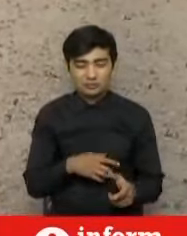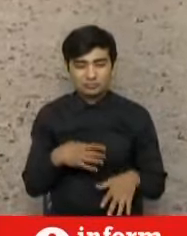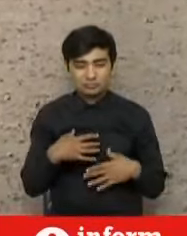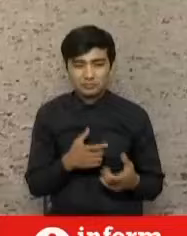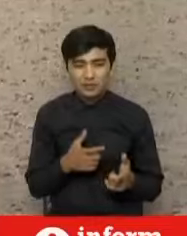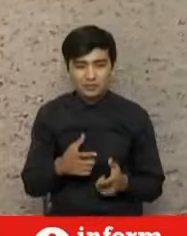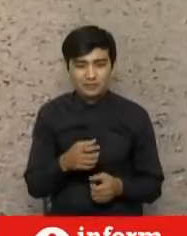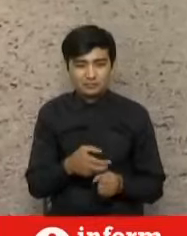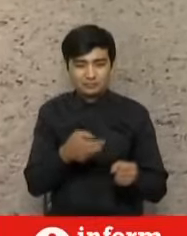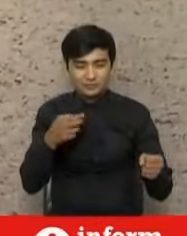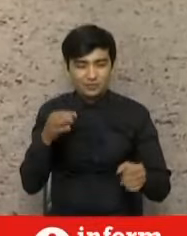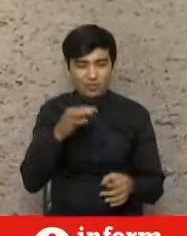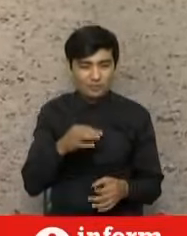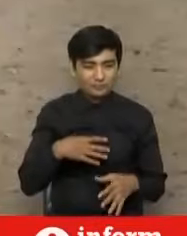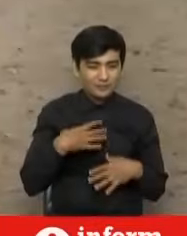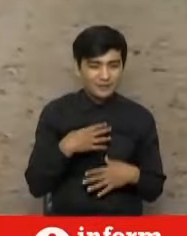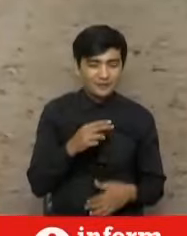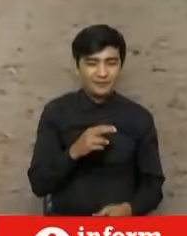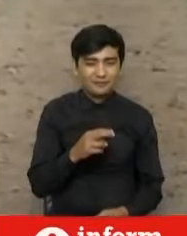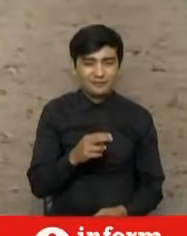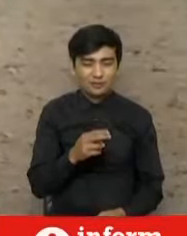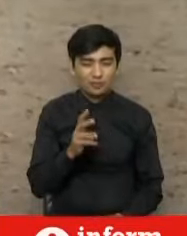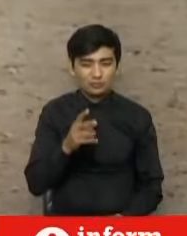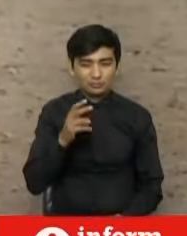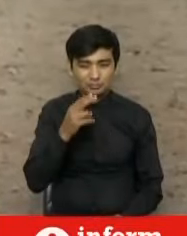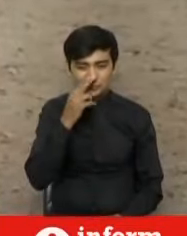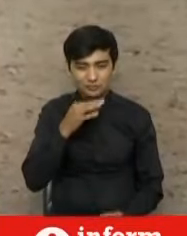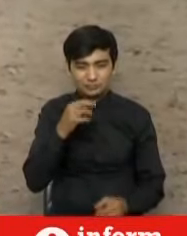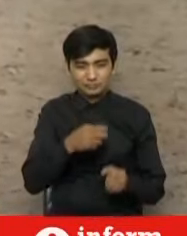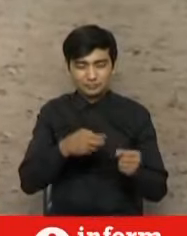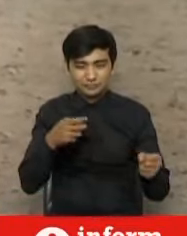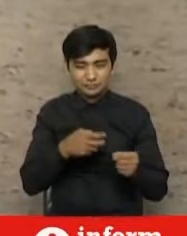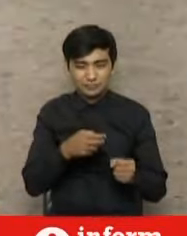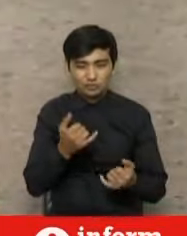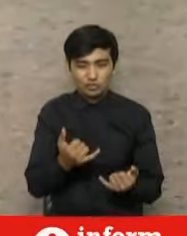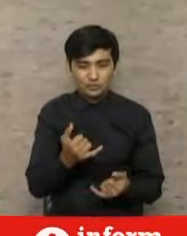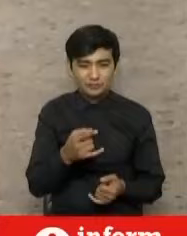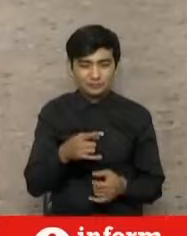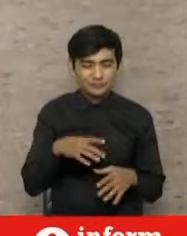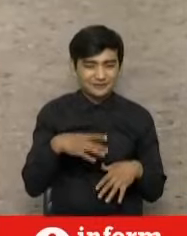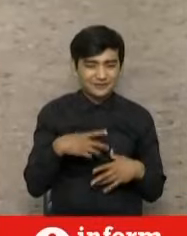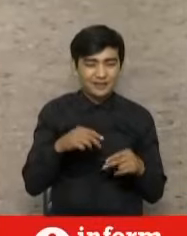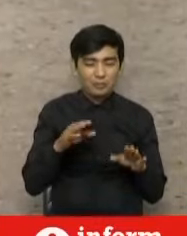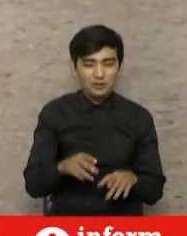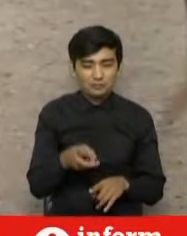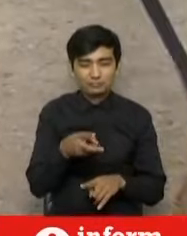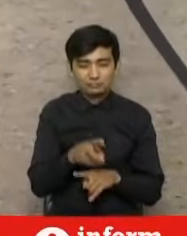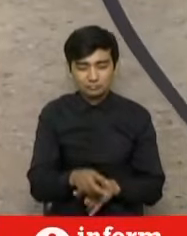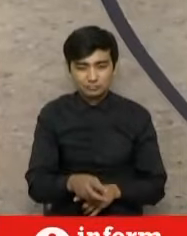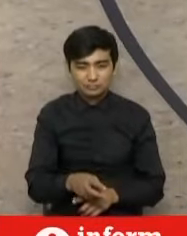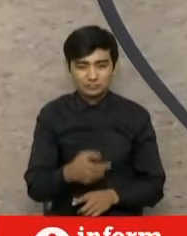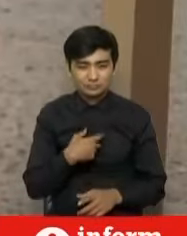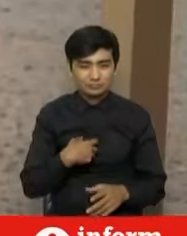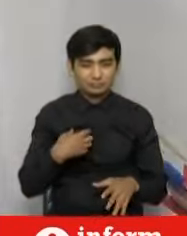Дүбірлі додалдындағы жаттығуды әсіресе дәстүрлі садақшыларымыз үдете түскен. Бүгінде олар сайыс өтетін алаңда біліктілігін шыңдап